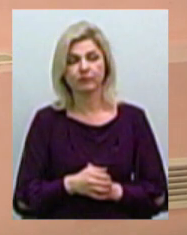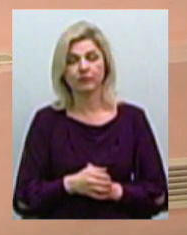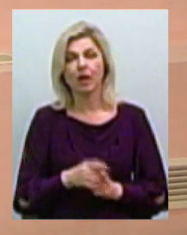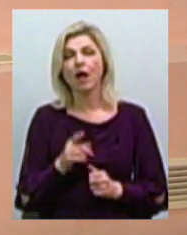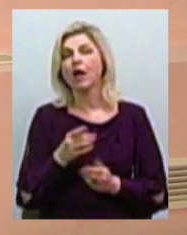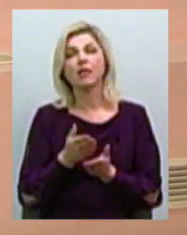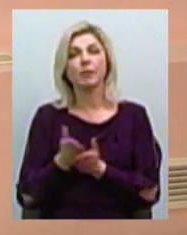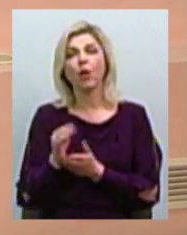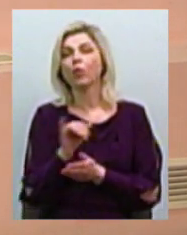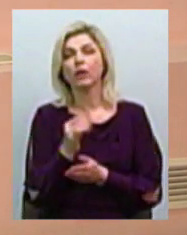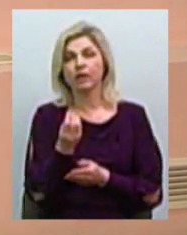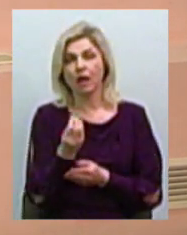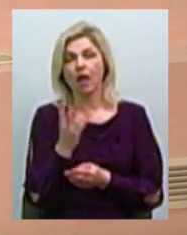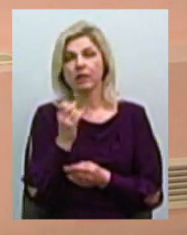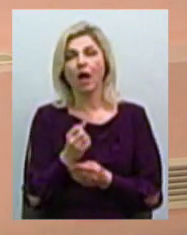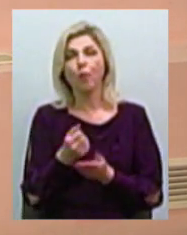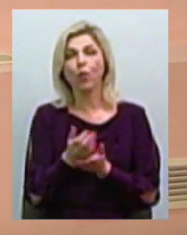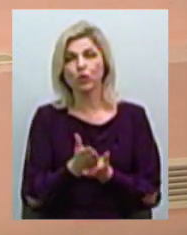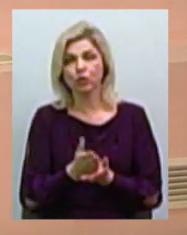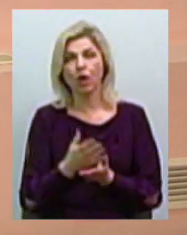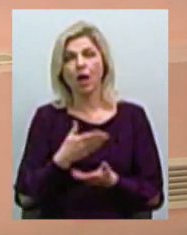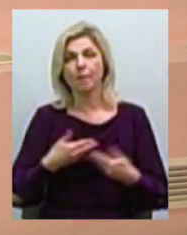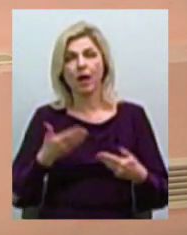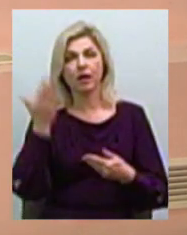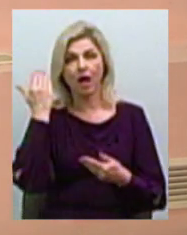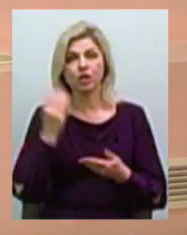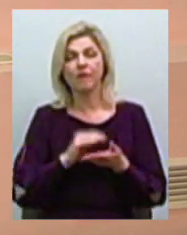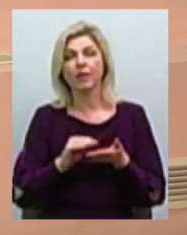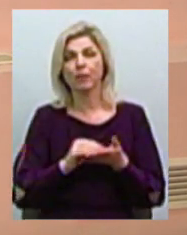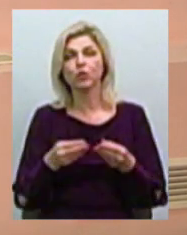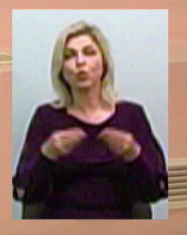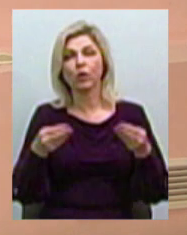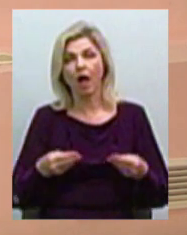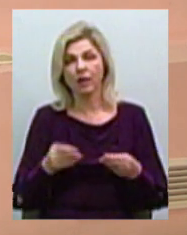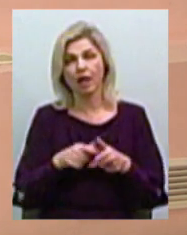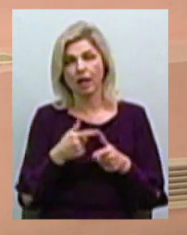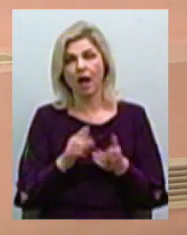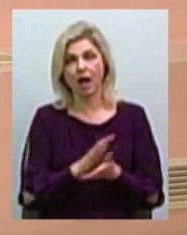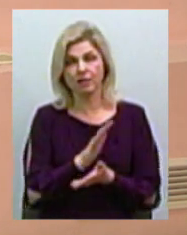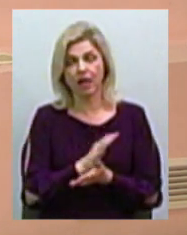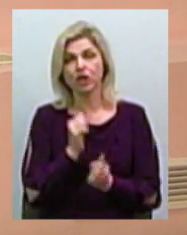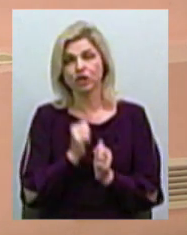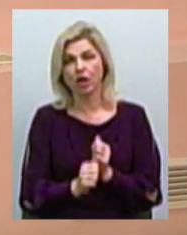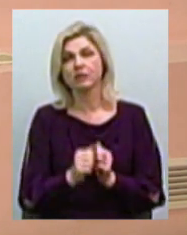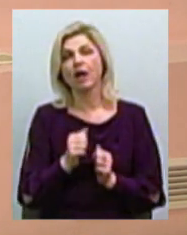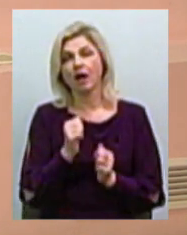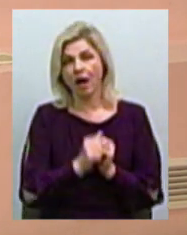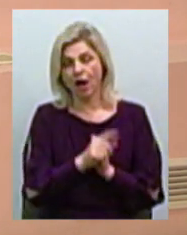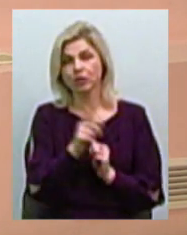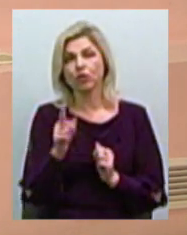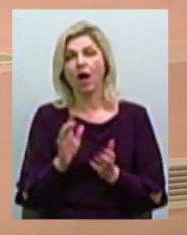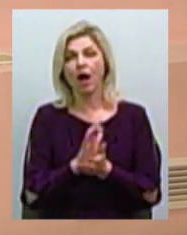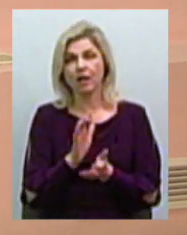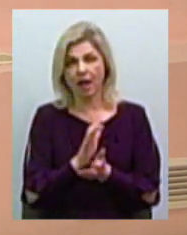послугу. Ну, наприклад, щоб доступною мовою, ми раніше виписували журнал чи газету. Да? Часто кожна сім'я практично